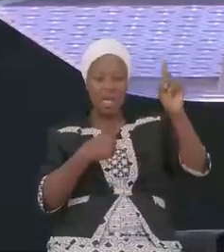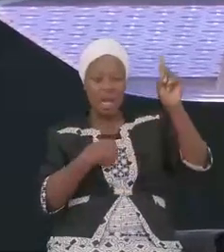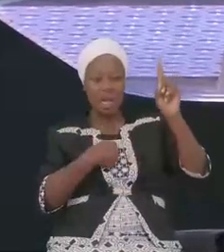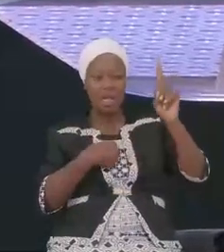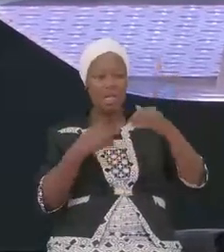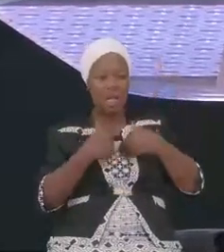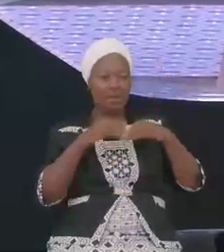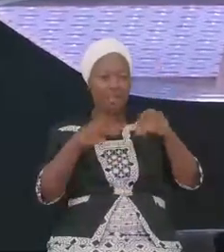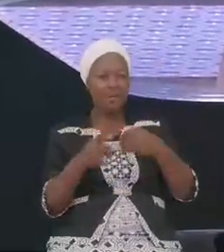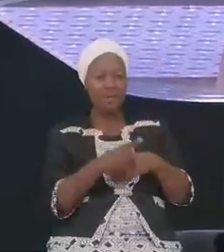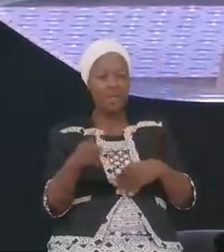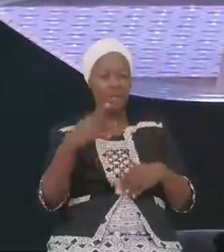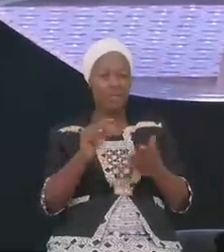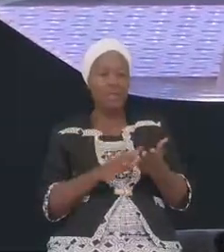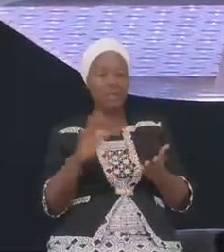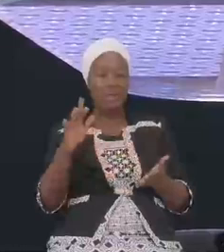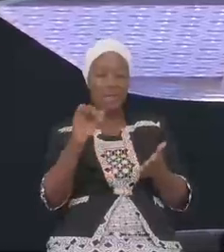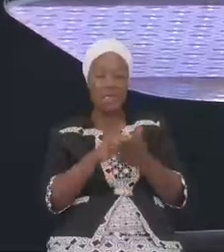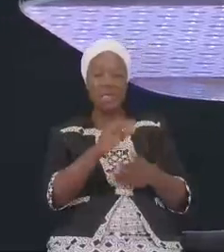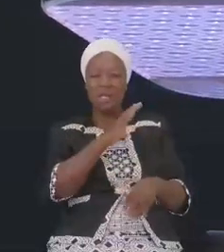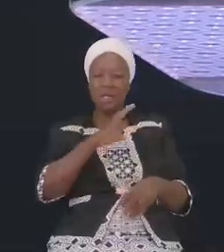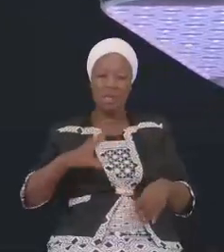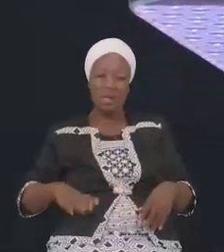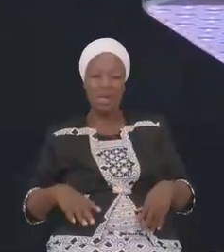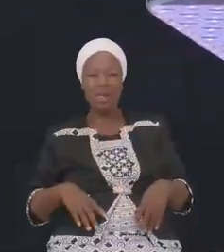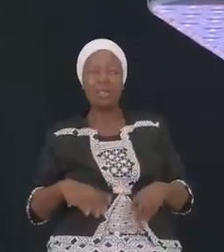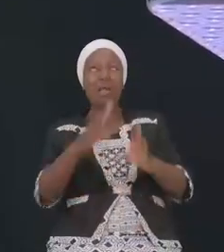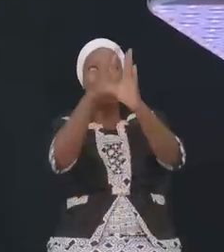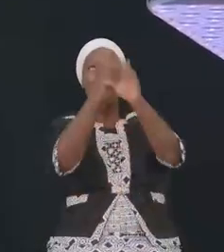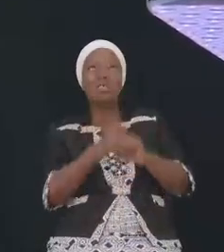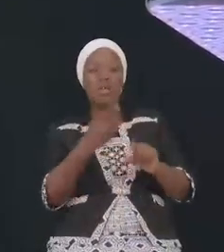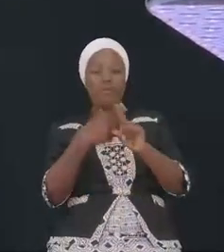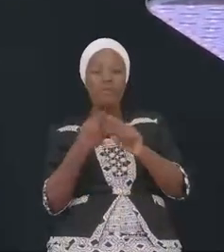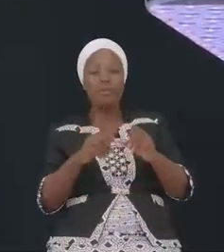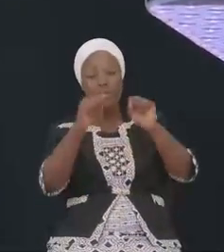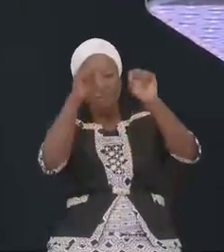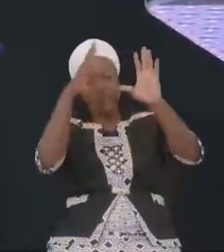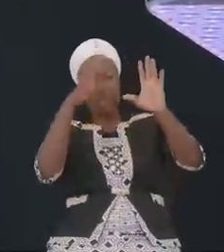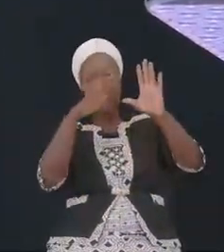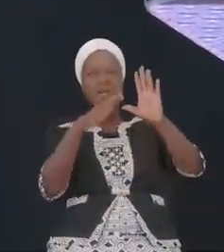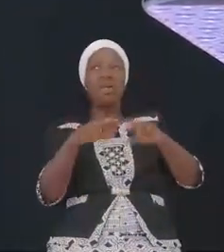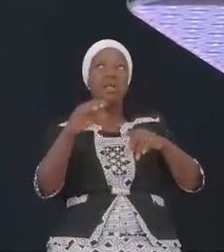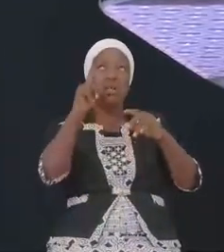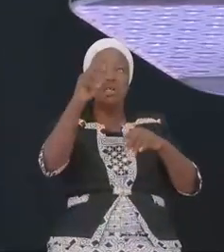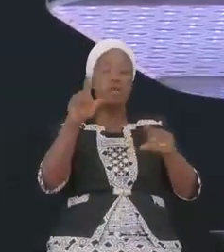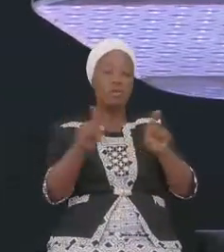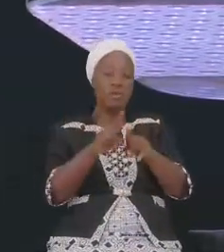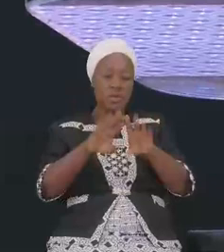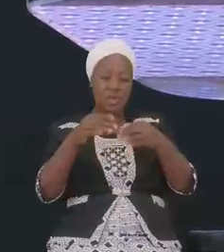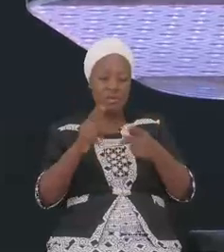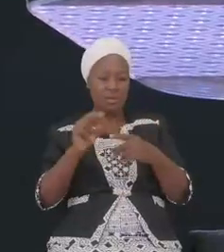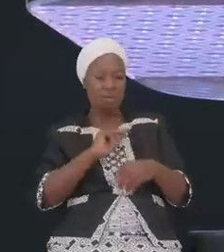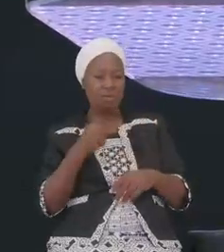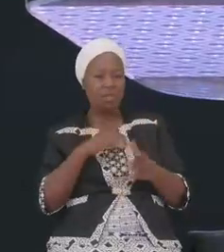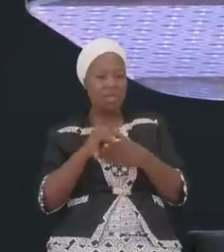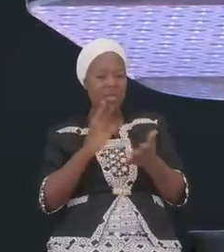la gloire que Christ a reçue du Père. Il nous l'a donnée. Je leur ai donné la